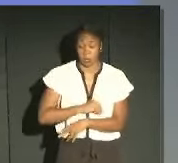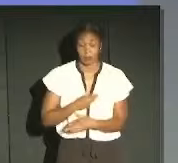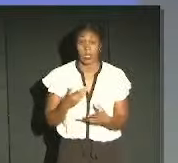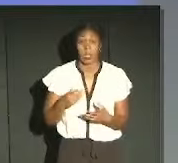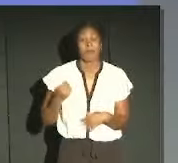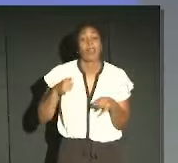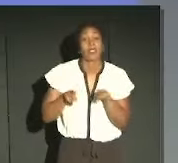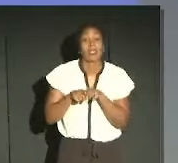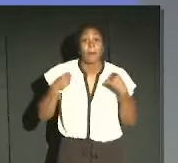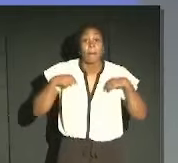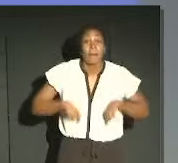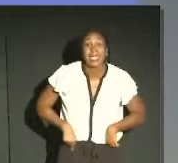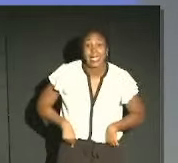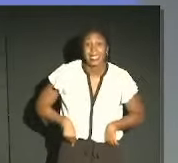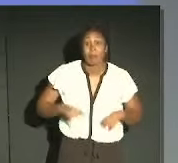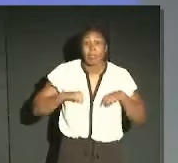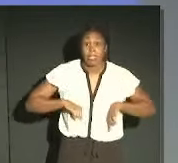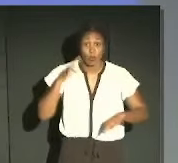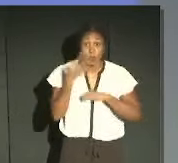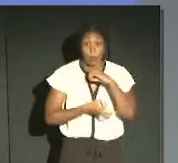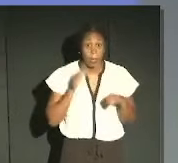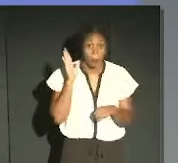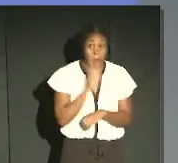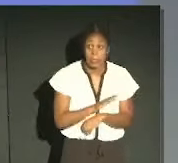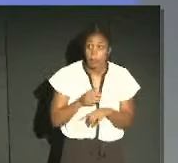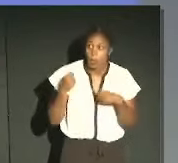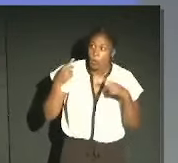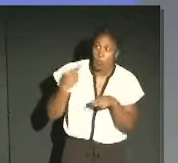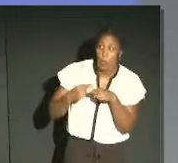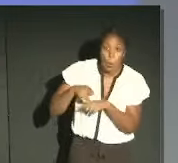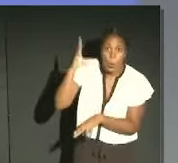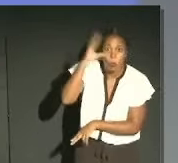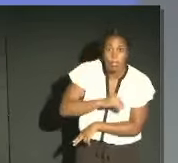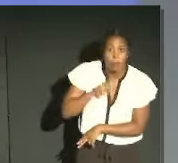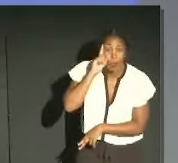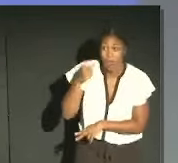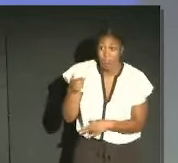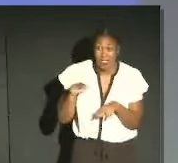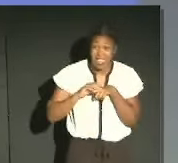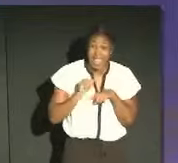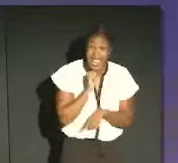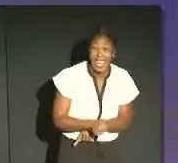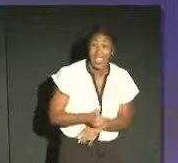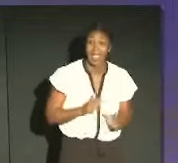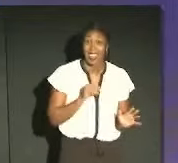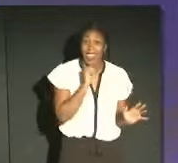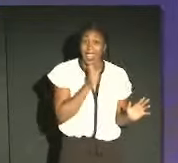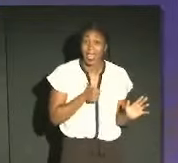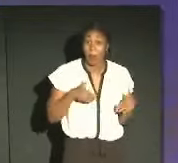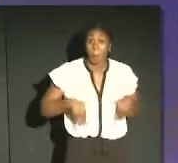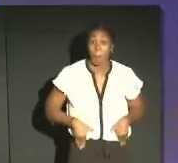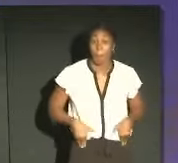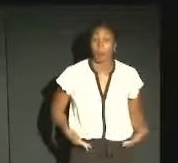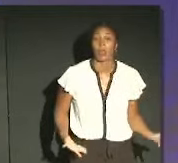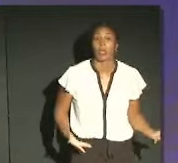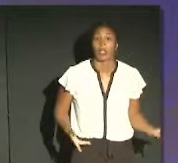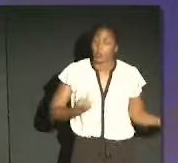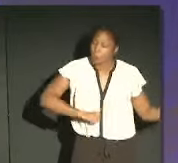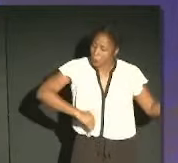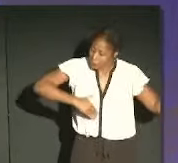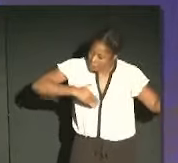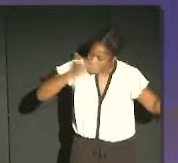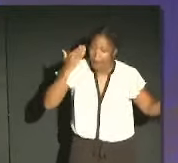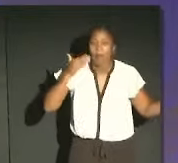outres-mers tellement ils ne font rien pour ces territoires nous en avons assez